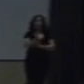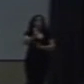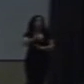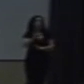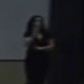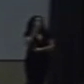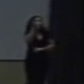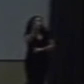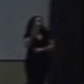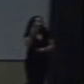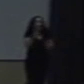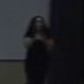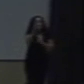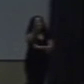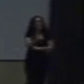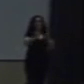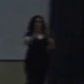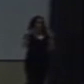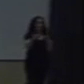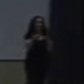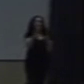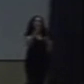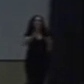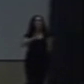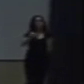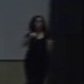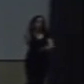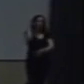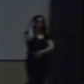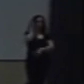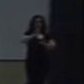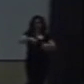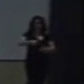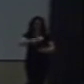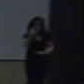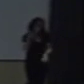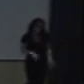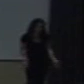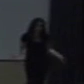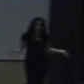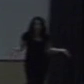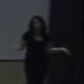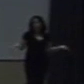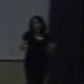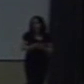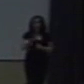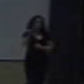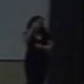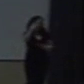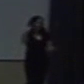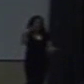una dona. Pues imagina si t'envien des de Síria, tu igual el que has dit aquest senyor